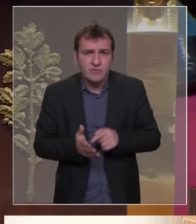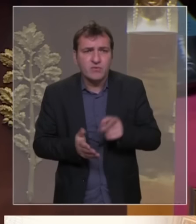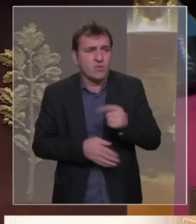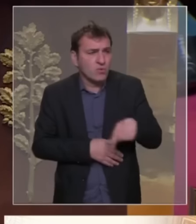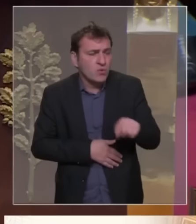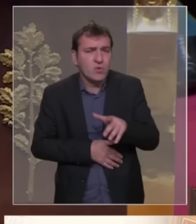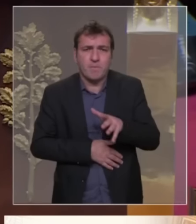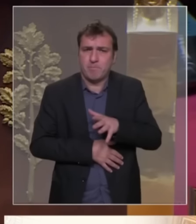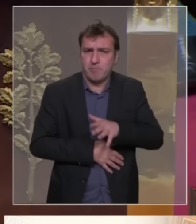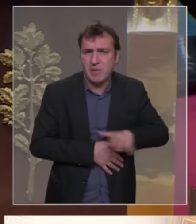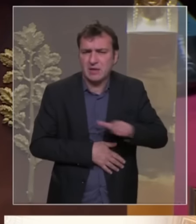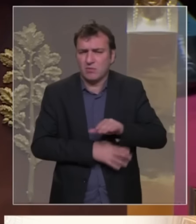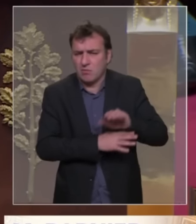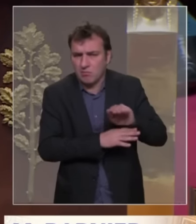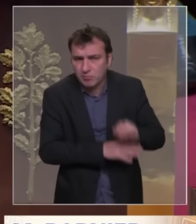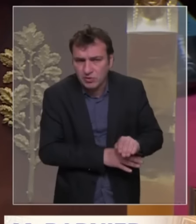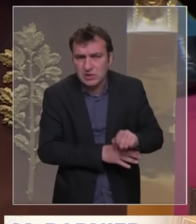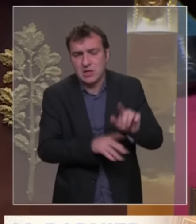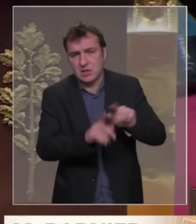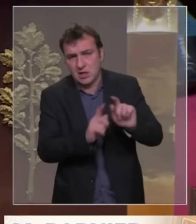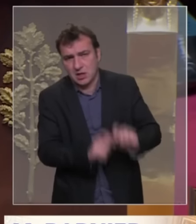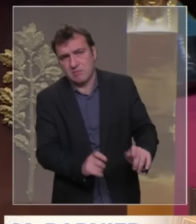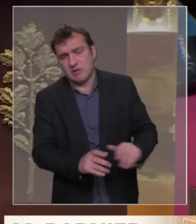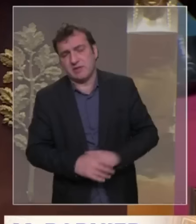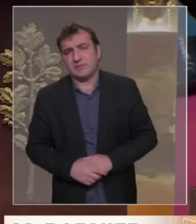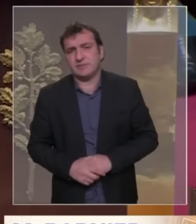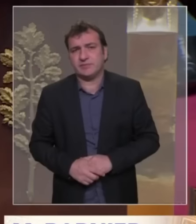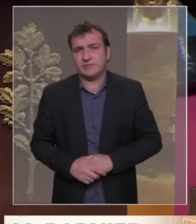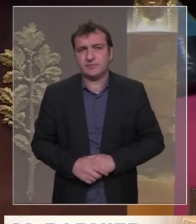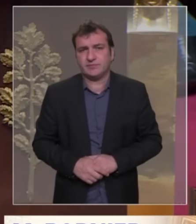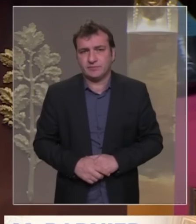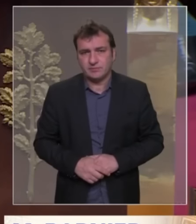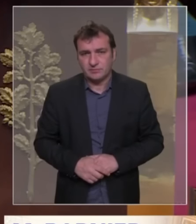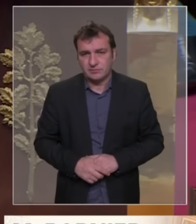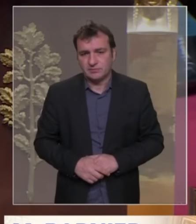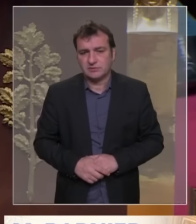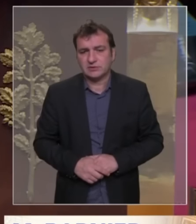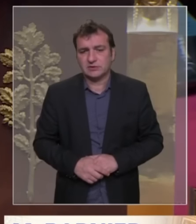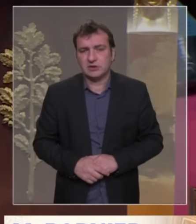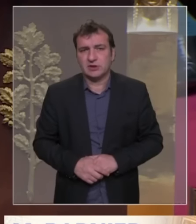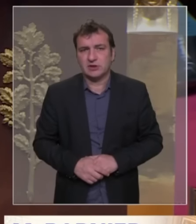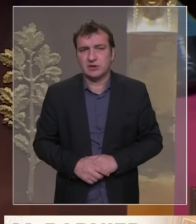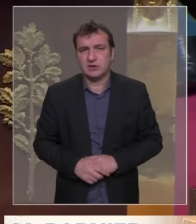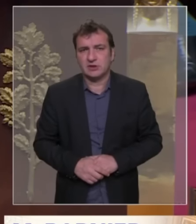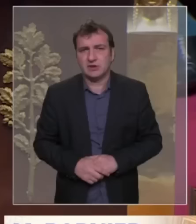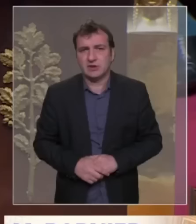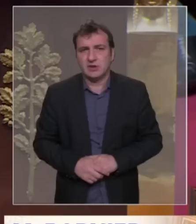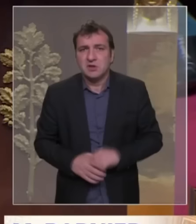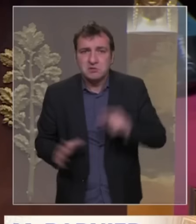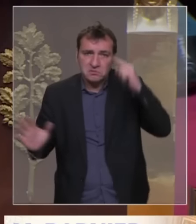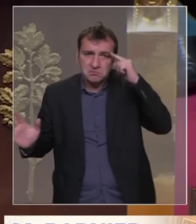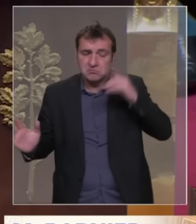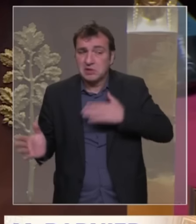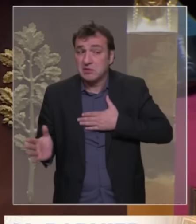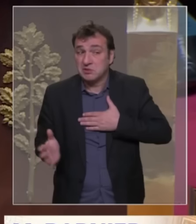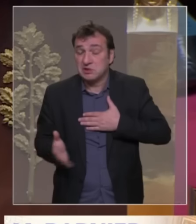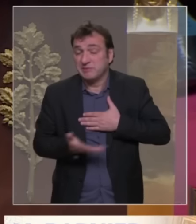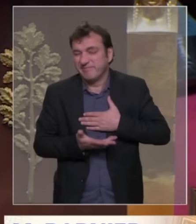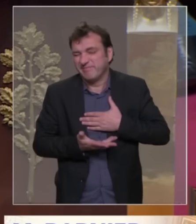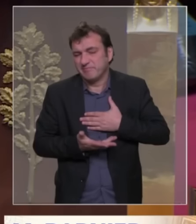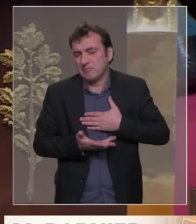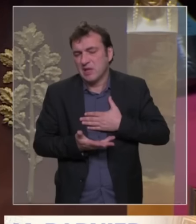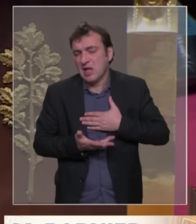Ils doivent être partout protégés et respectés. Et ils ont moins, me semble-t-il, aujourd'hui besoin de